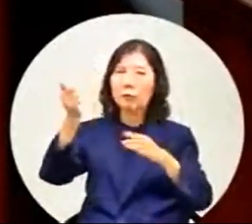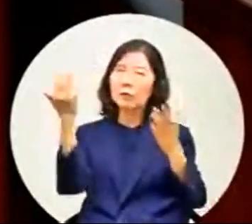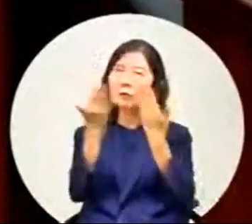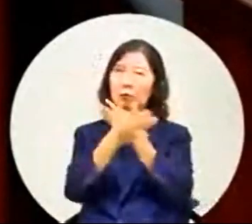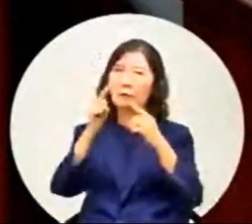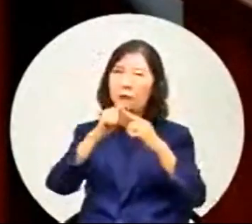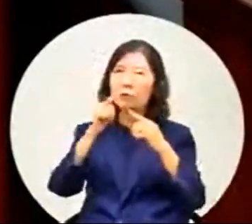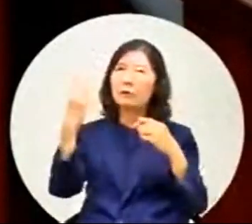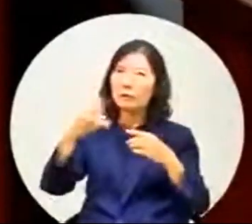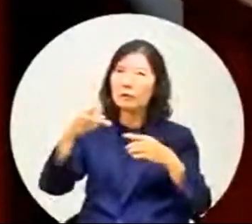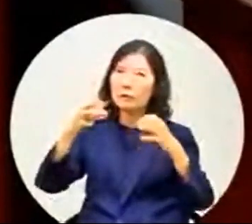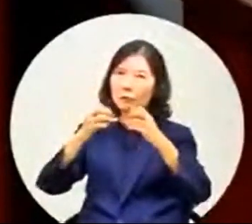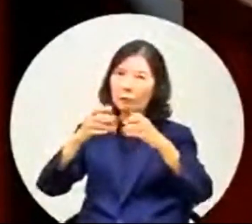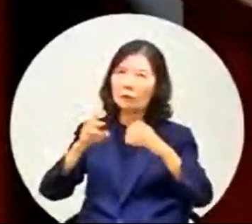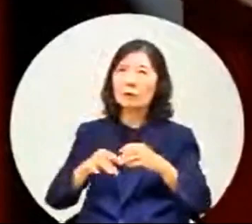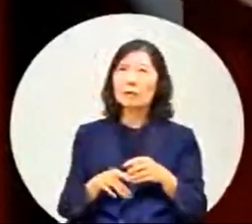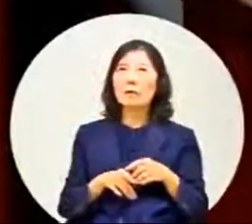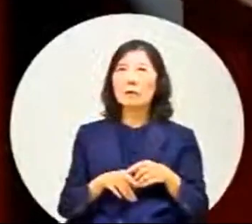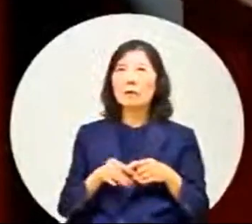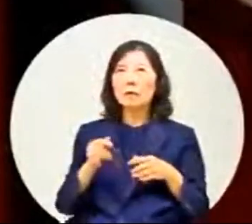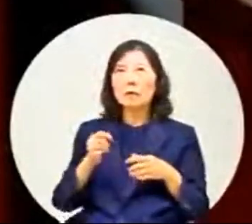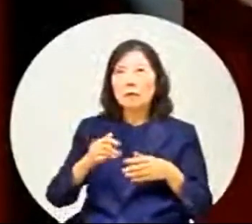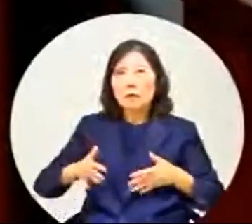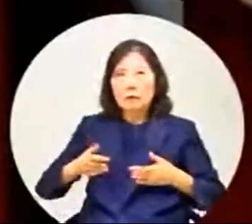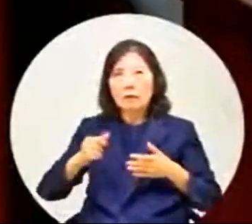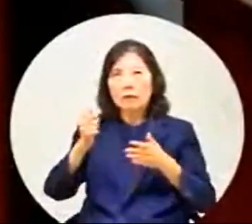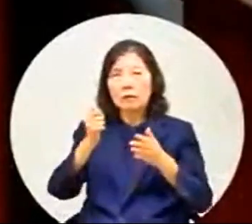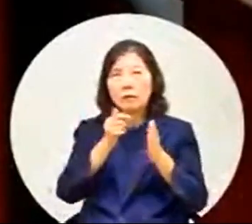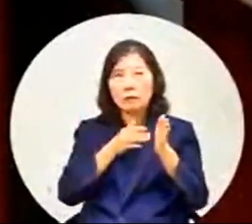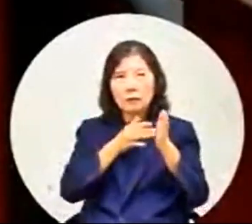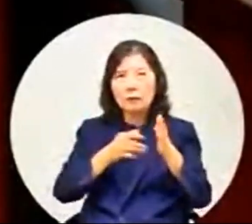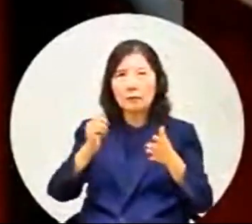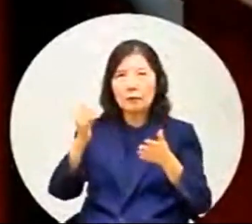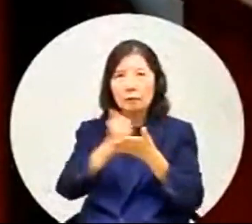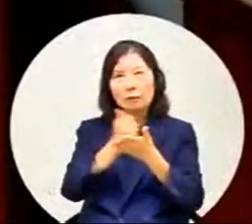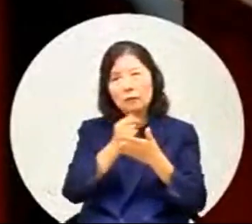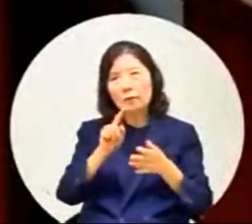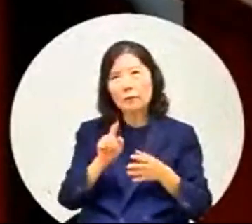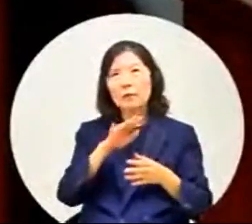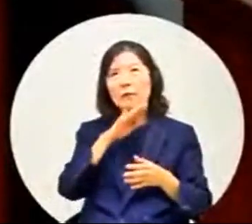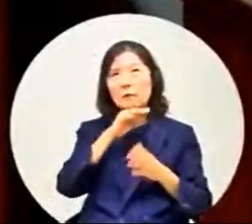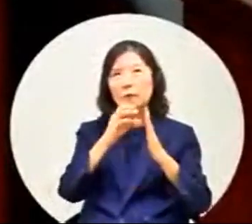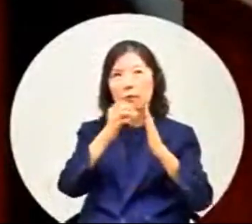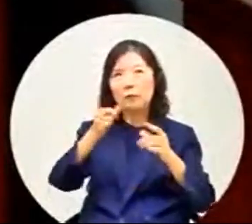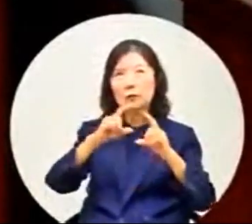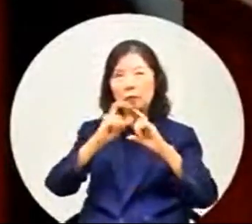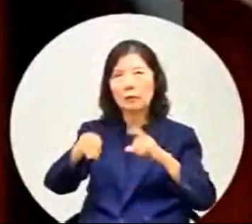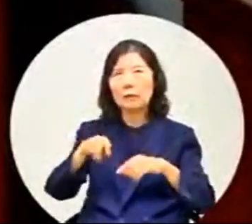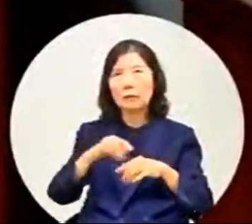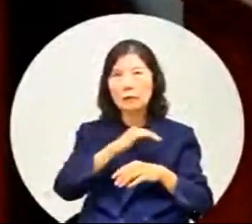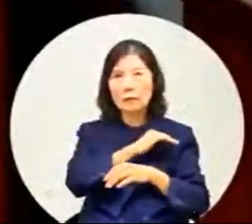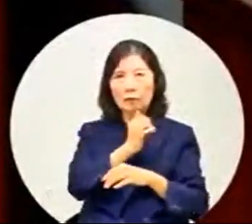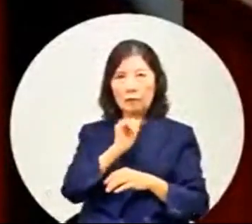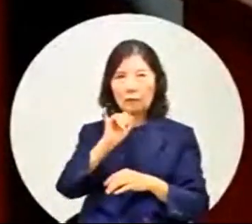为什么这么急着二阶的车厢要进来？来，我们待会请局长回答。那是不是让邱宇轩议员可以先